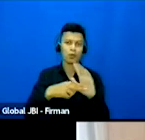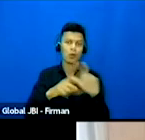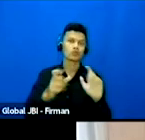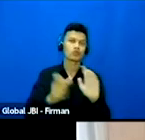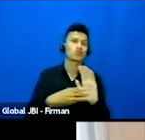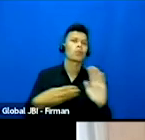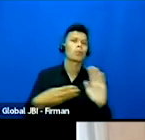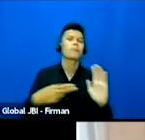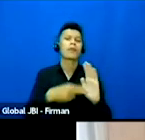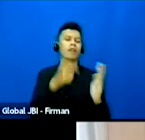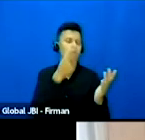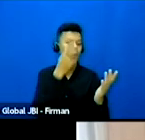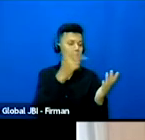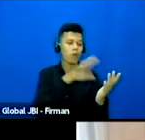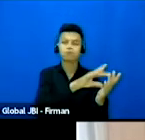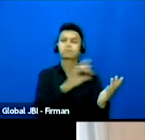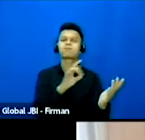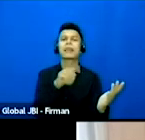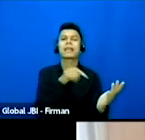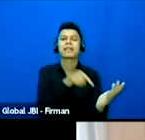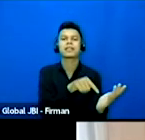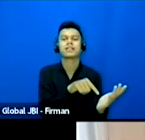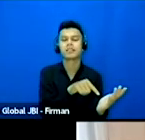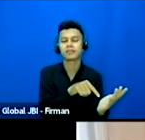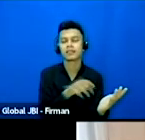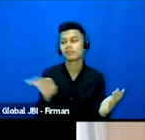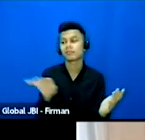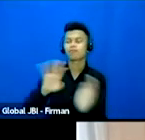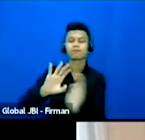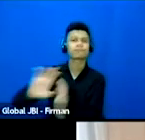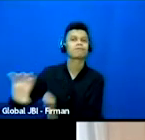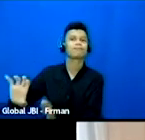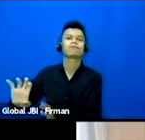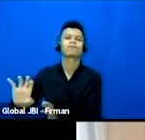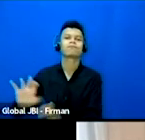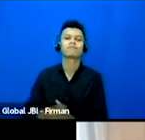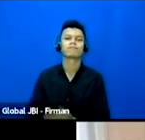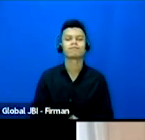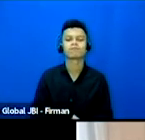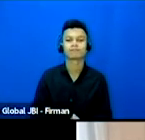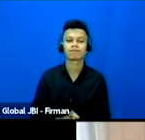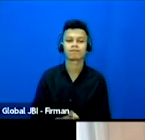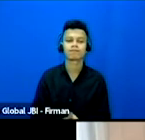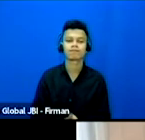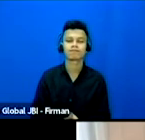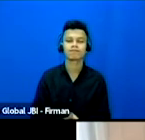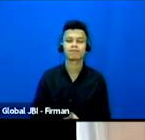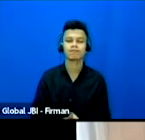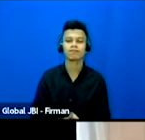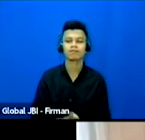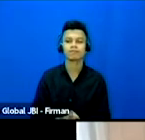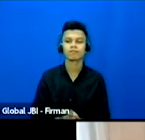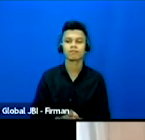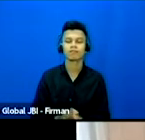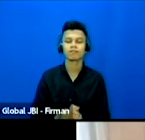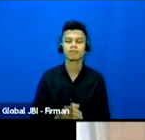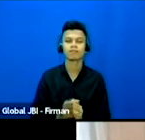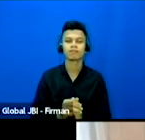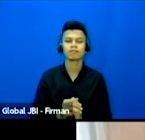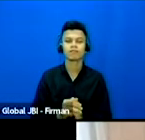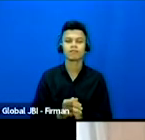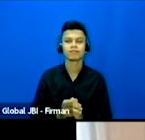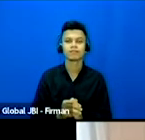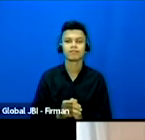seharusnya menjadi konsen juga bagi-bagi para pembuat kebijakan untuk yang tadi standar Chelsea